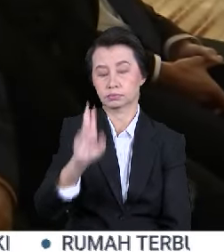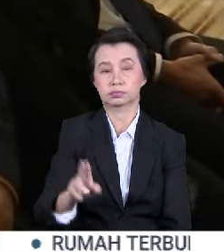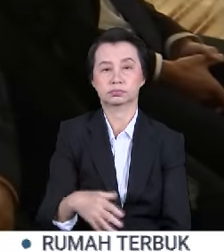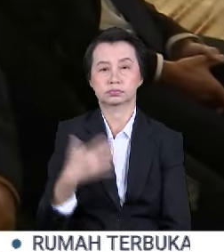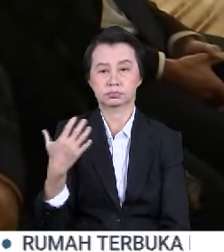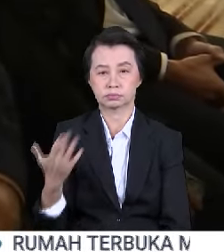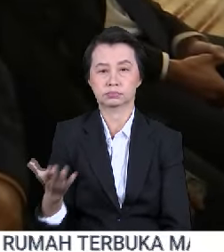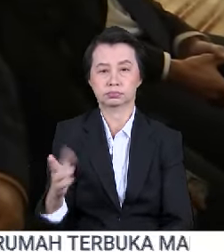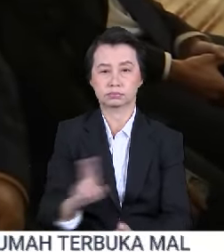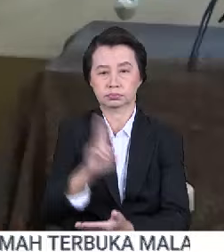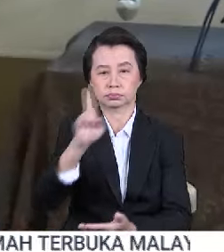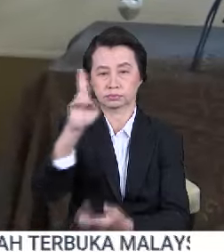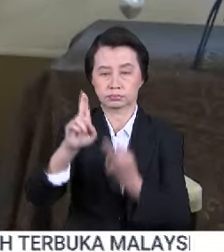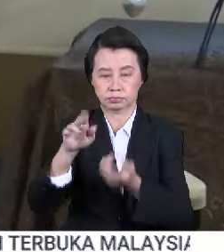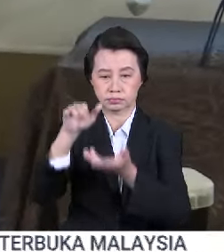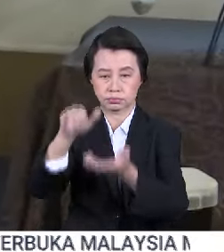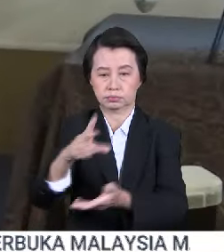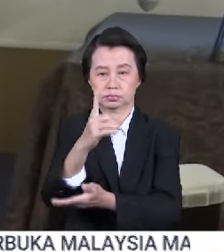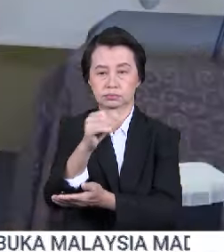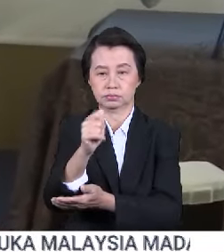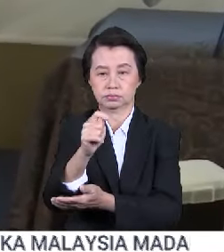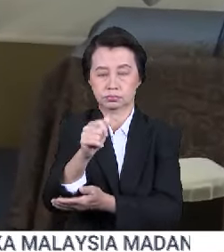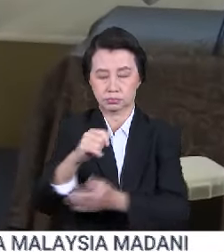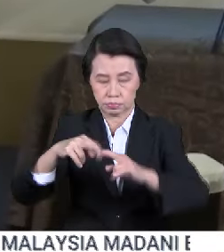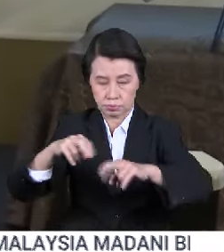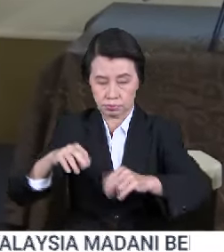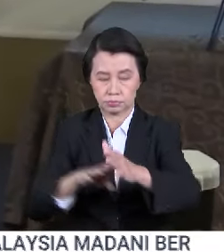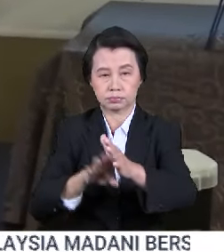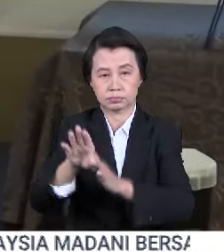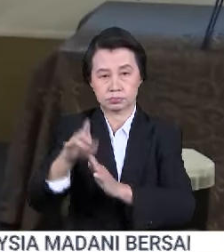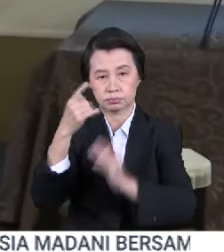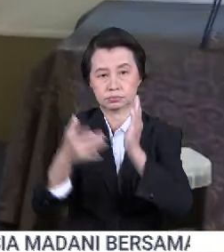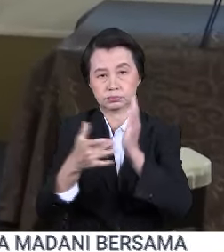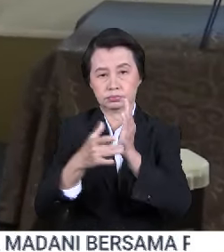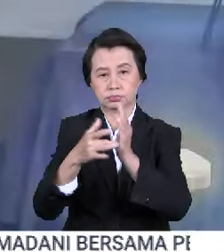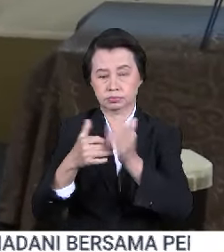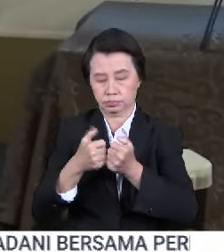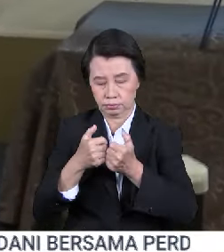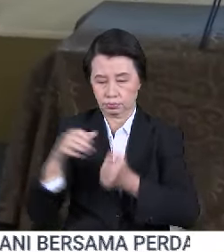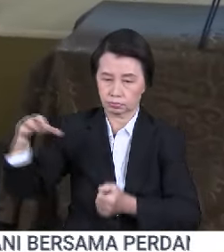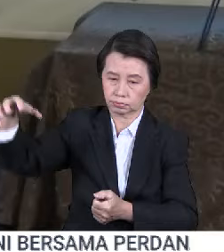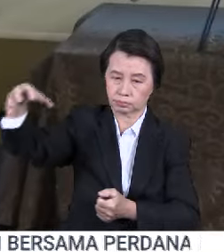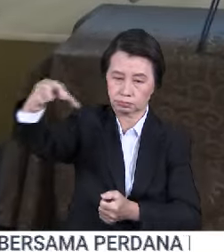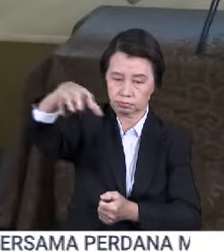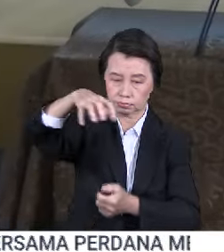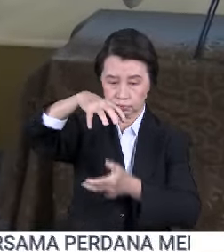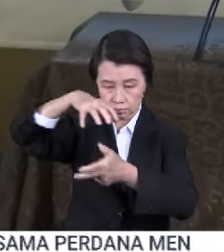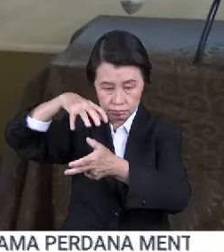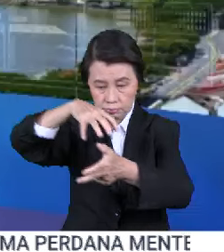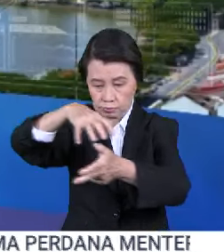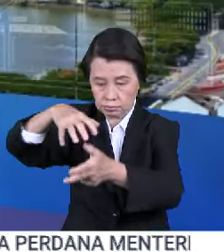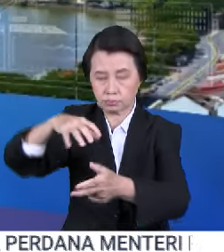akan berperan membekakan data Penyelidikan dan pembangunan bagi teknologi Drone bagi kegunaan SFC